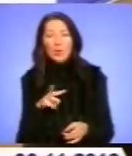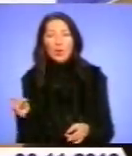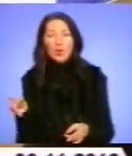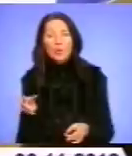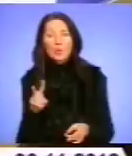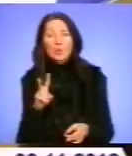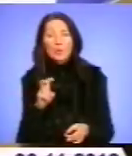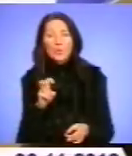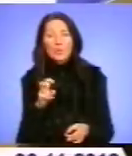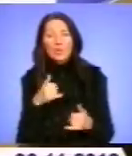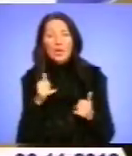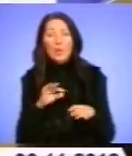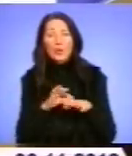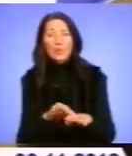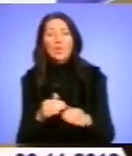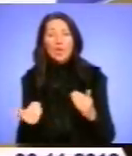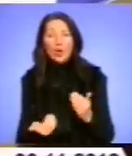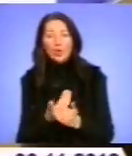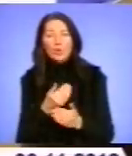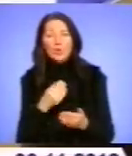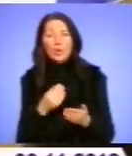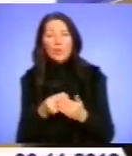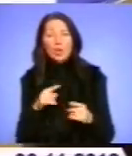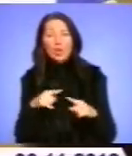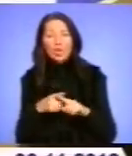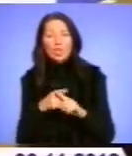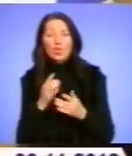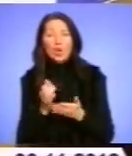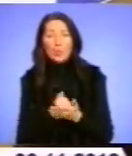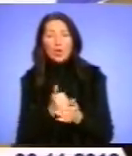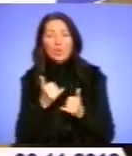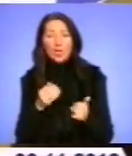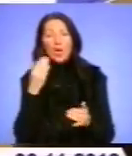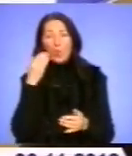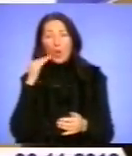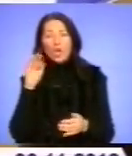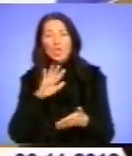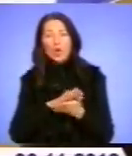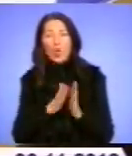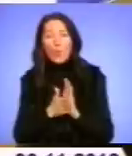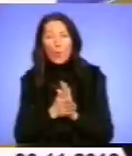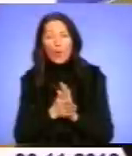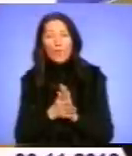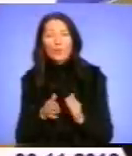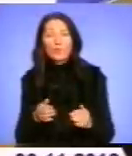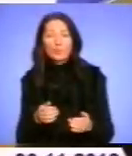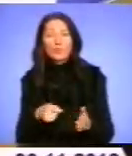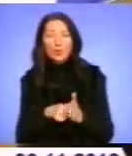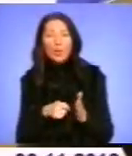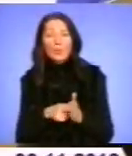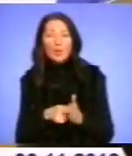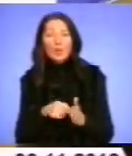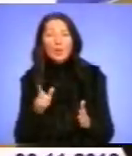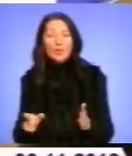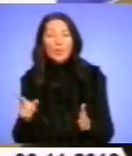для проведення, для оновлення матеріально-технічної бази, для поліпшення умов тримання вихованців. Проте, на